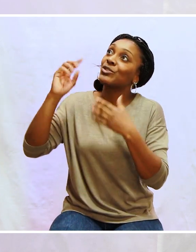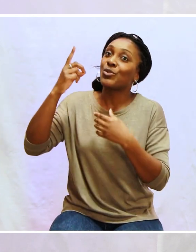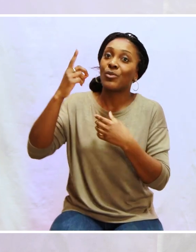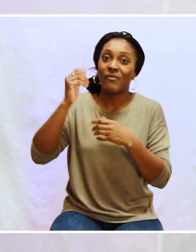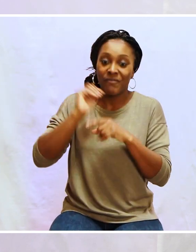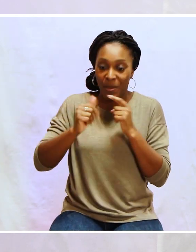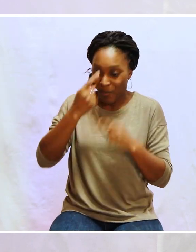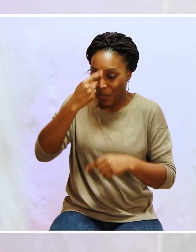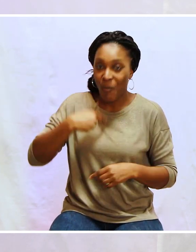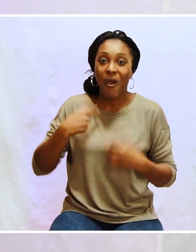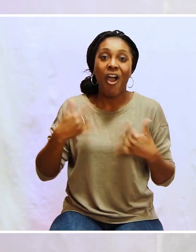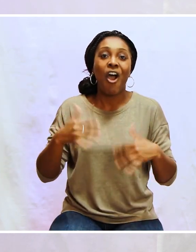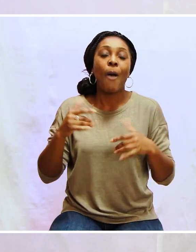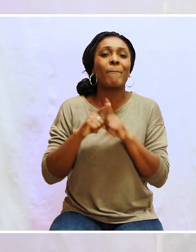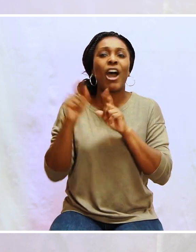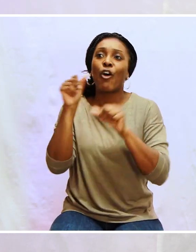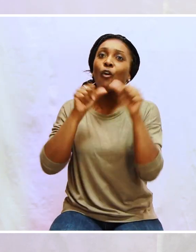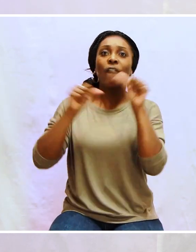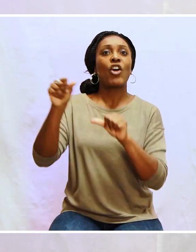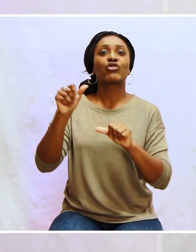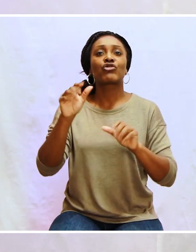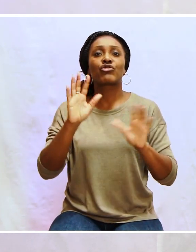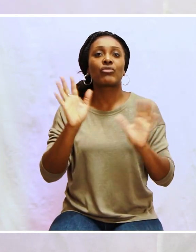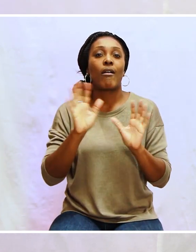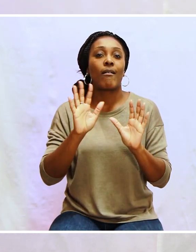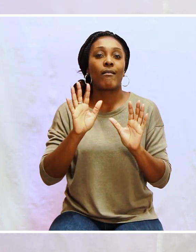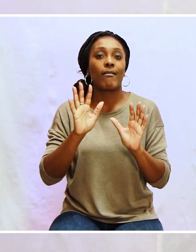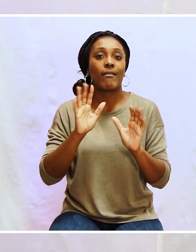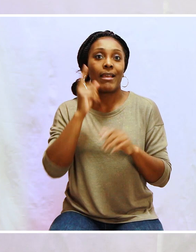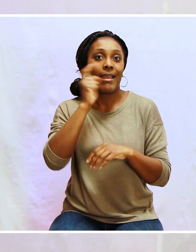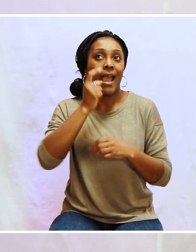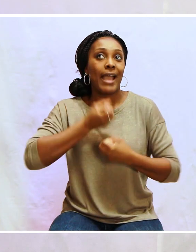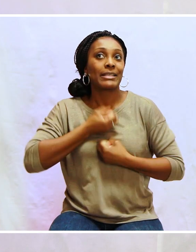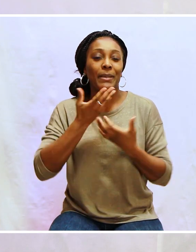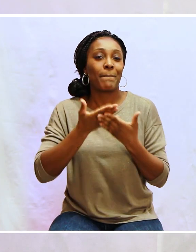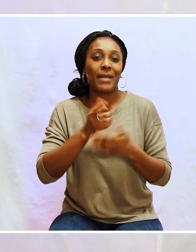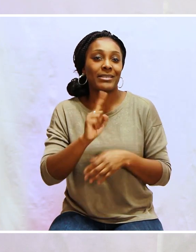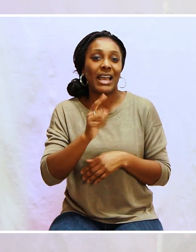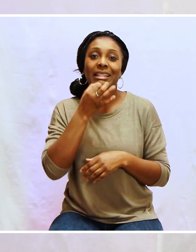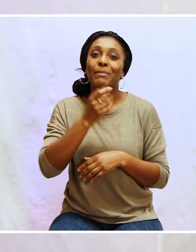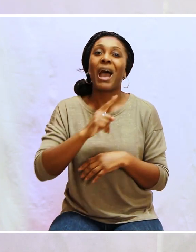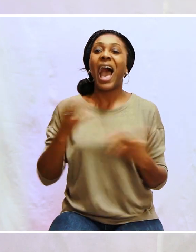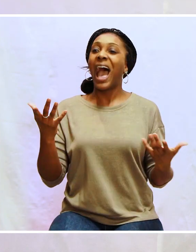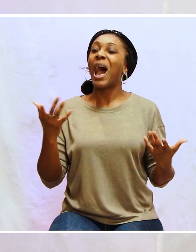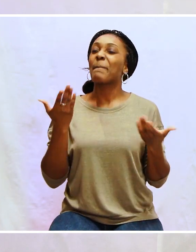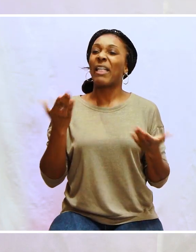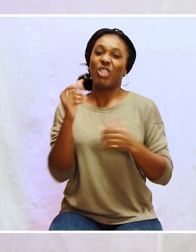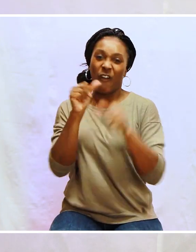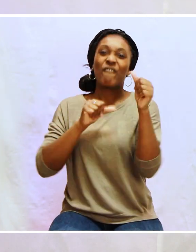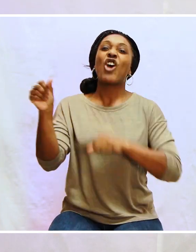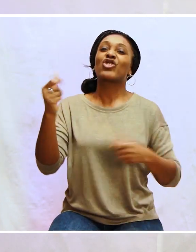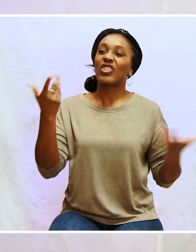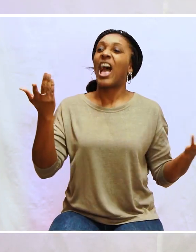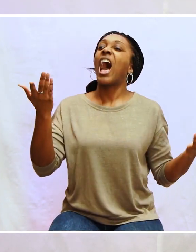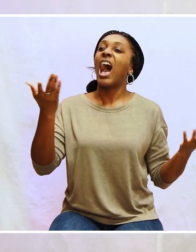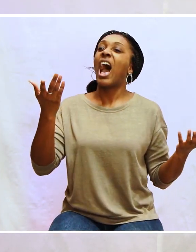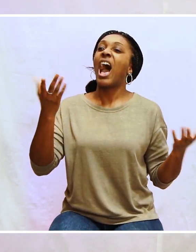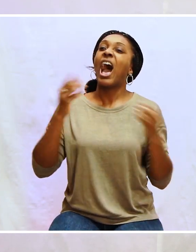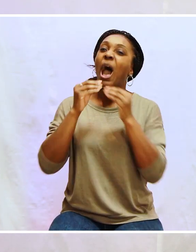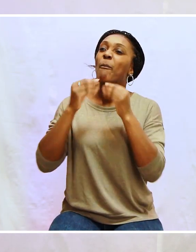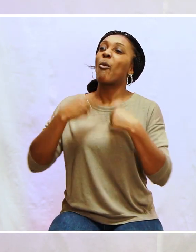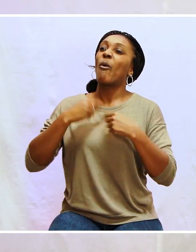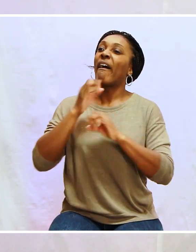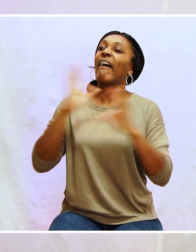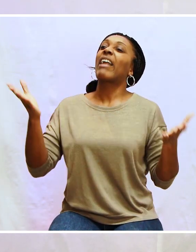elle. Ce n'est pas une revanche sur la vie. C'est pas comme ça qu'elle l'exprime à ce moment-là. C'est pas pour dire j'ai pris ma vengeance sur ce qui se passe en ce